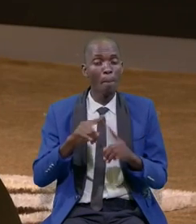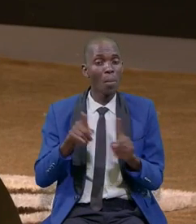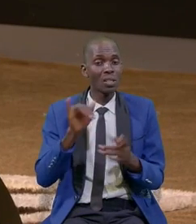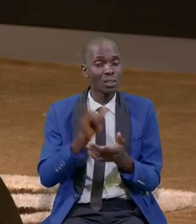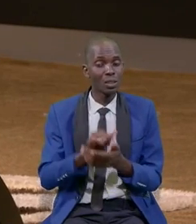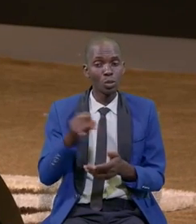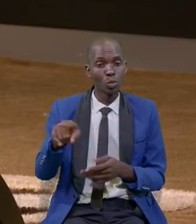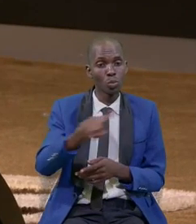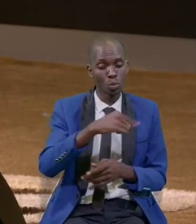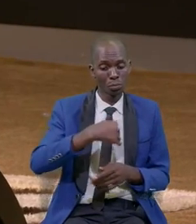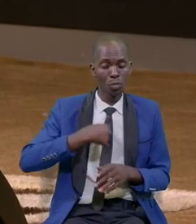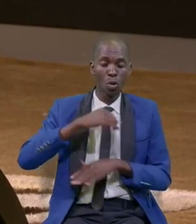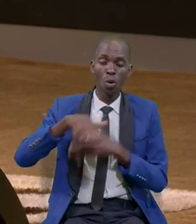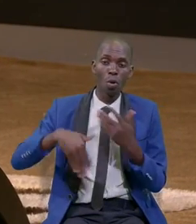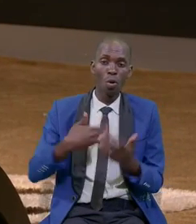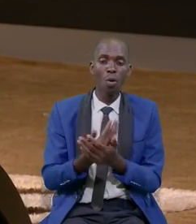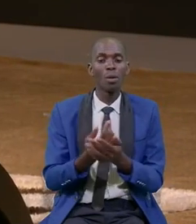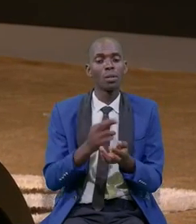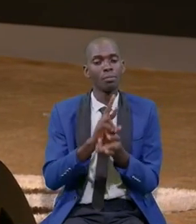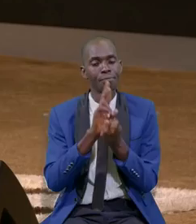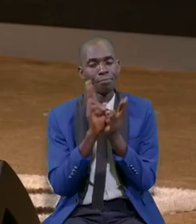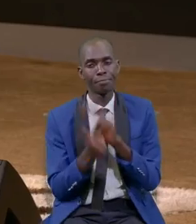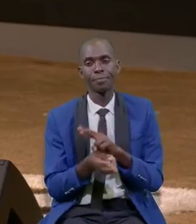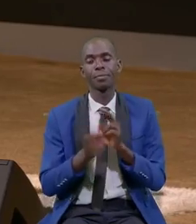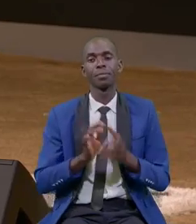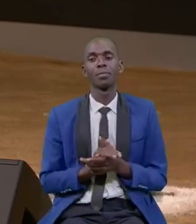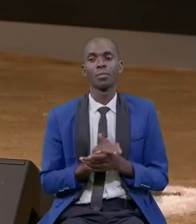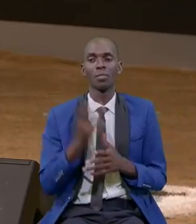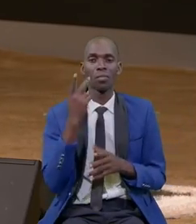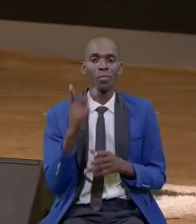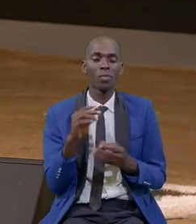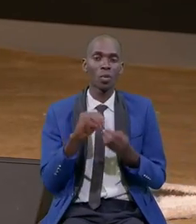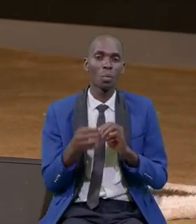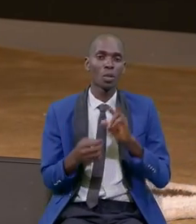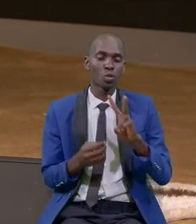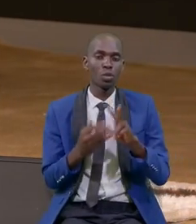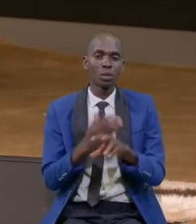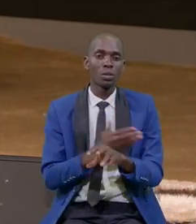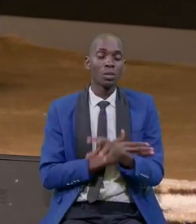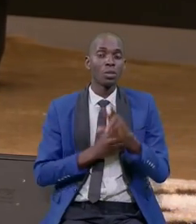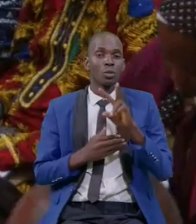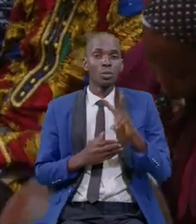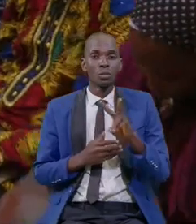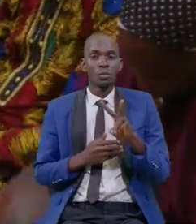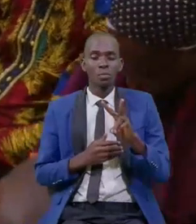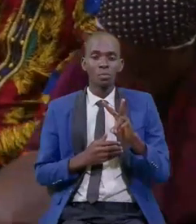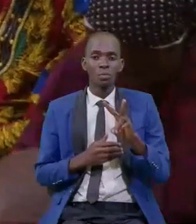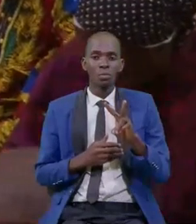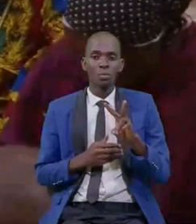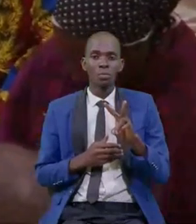tous arrivent à la repentance. Voyons la deuxième partie. Nous allons voir.